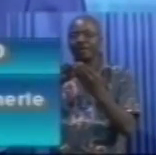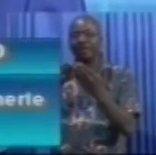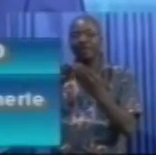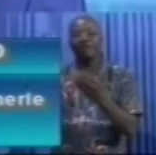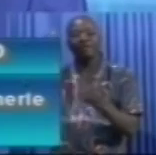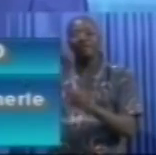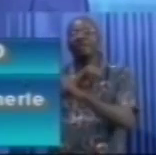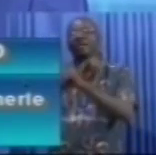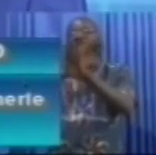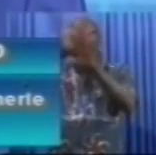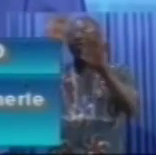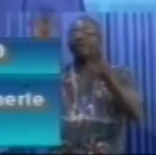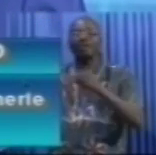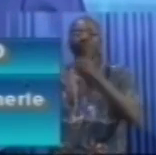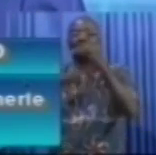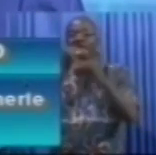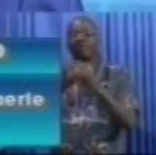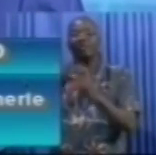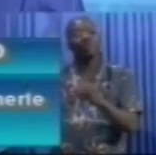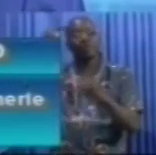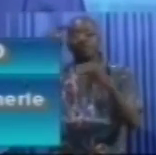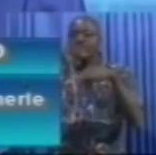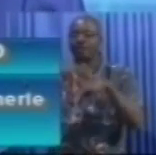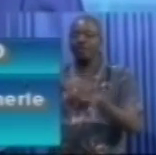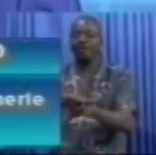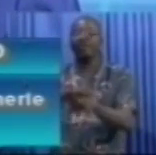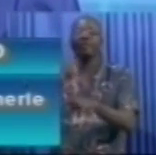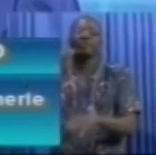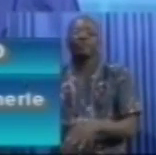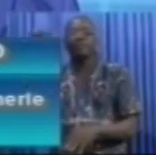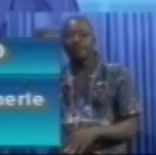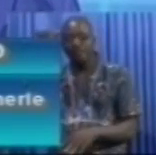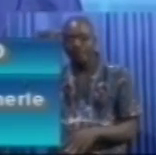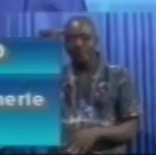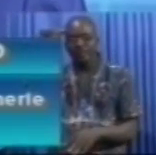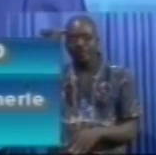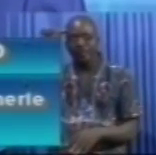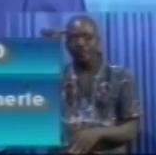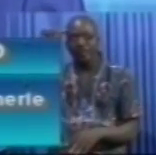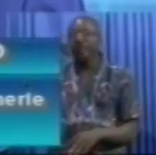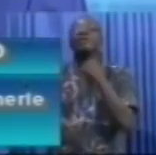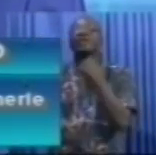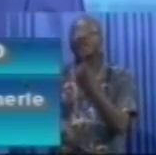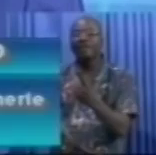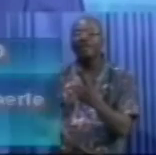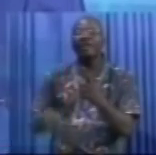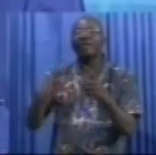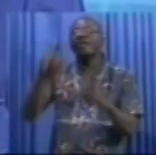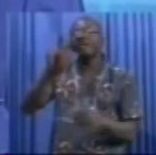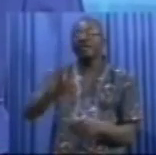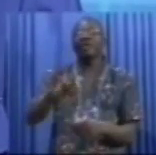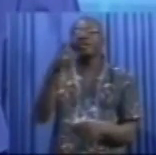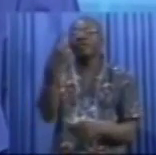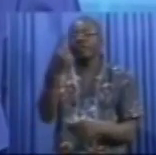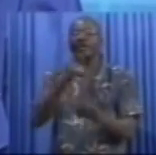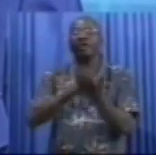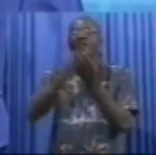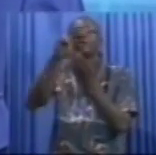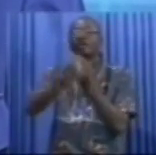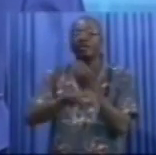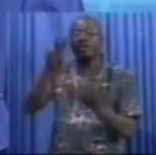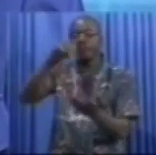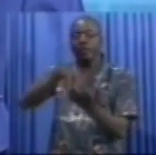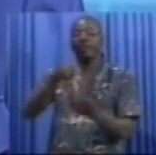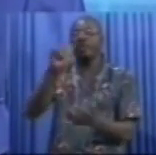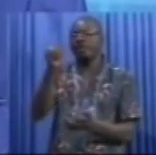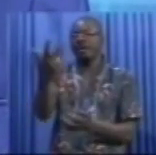éclairer l'opinion publique sur notre intervention d'hier. Et il faut dire que le 1er juillet